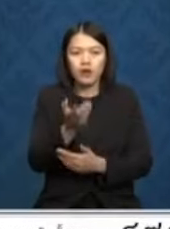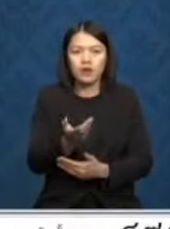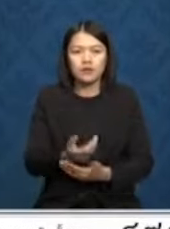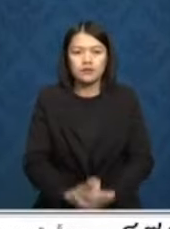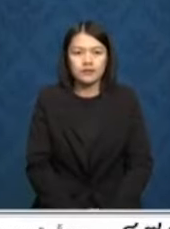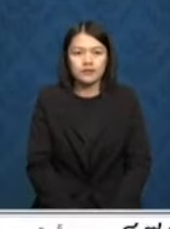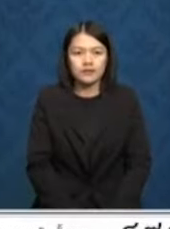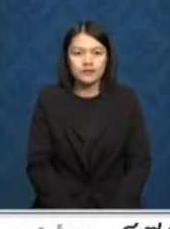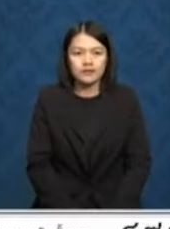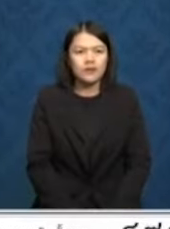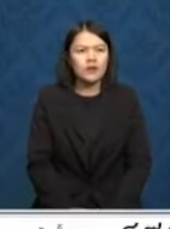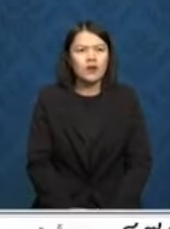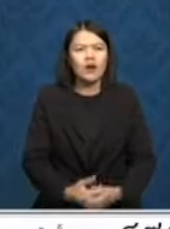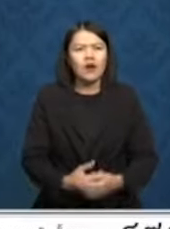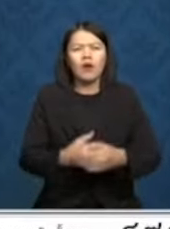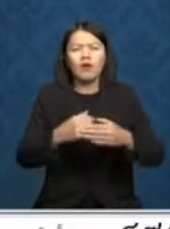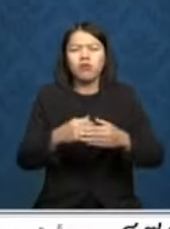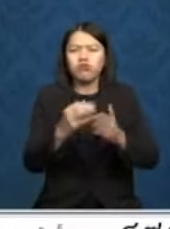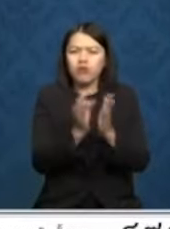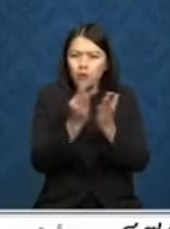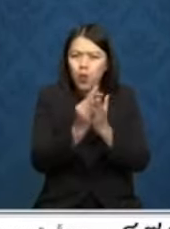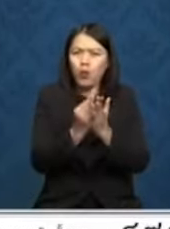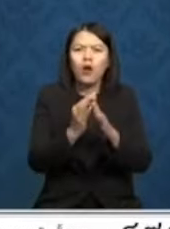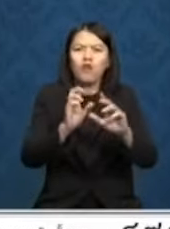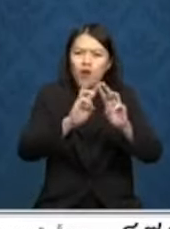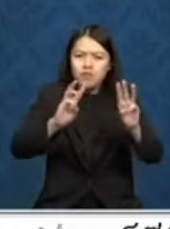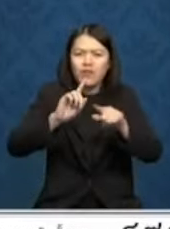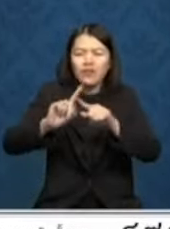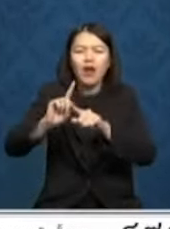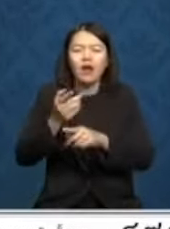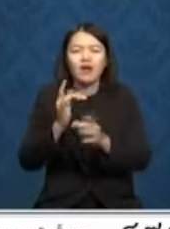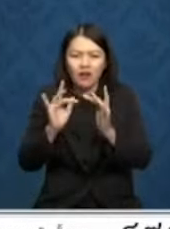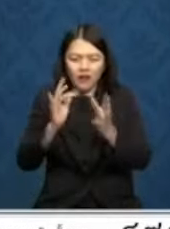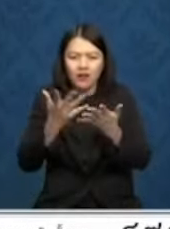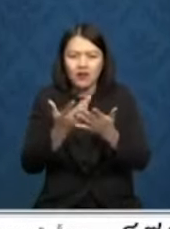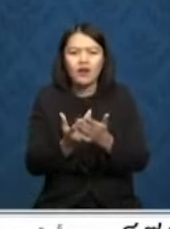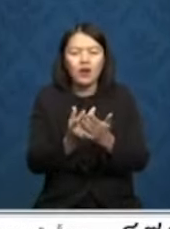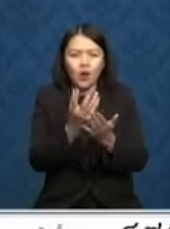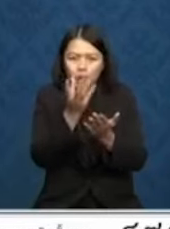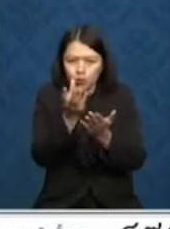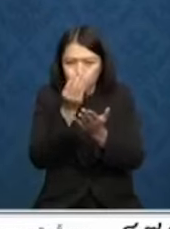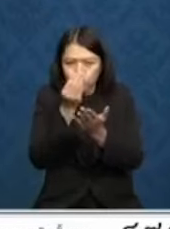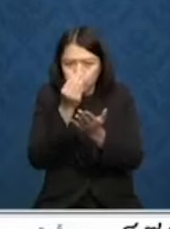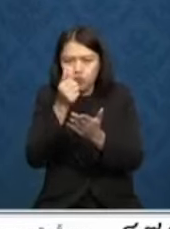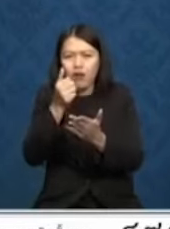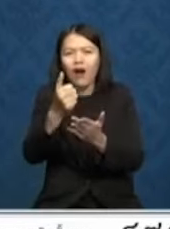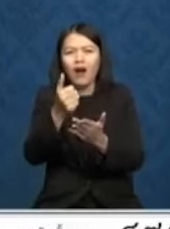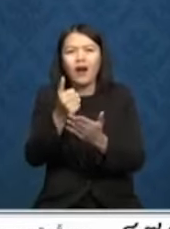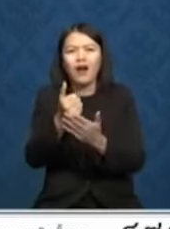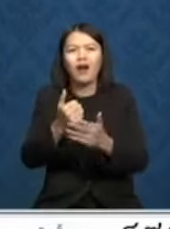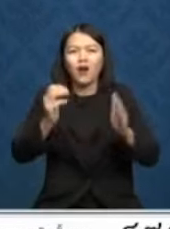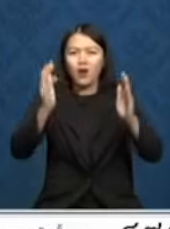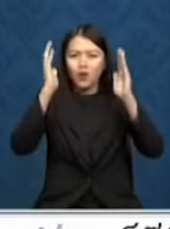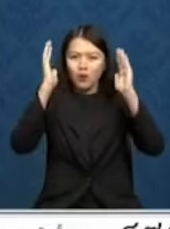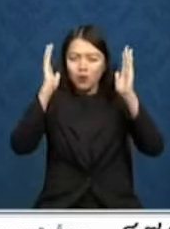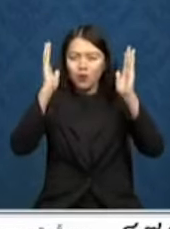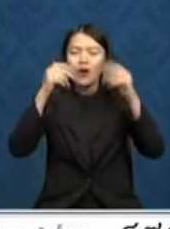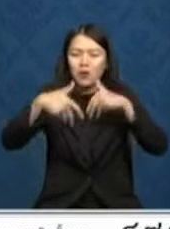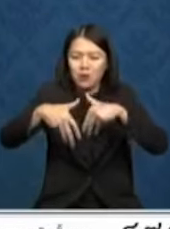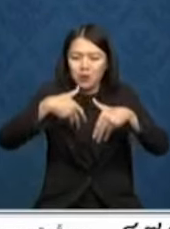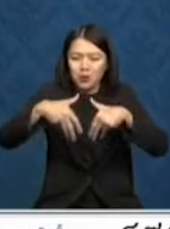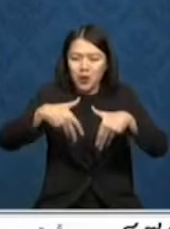านไอช่องทางออนไลน์เนี่ยนะคะท่านสามารถรับฟังคอมเมนต์ได้ไม่อั้นค่ะมีประชาชนม